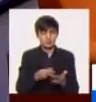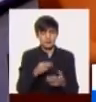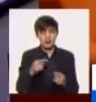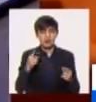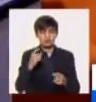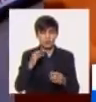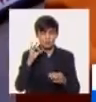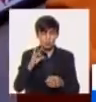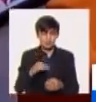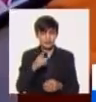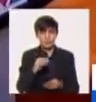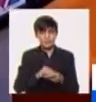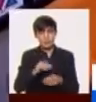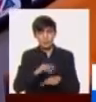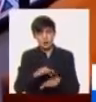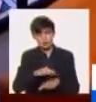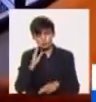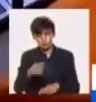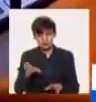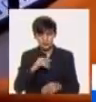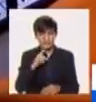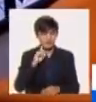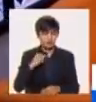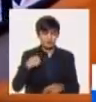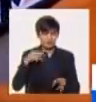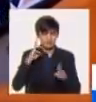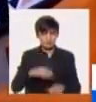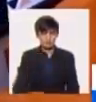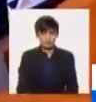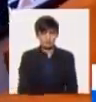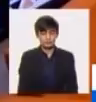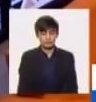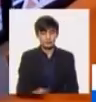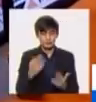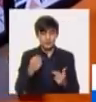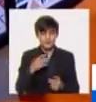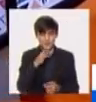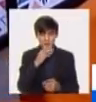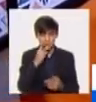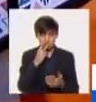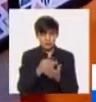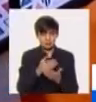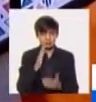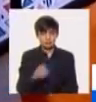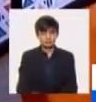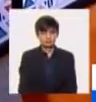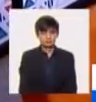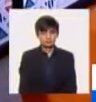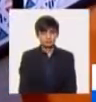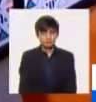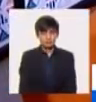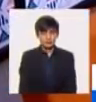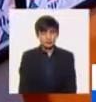100% нельзя, заболеет повторно или нет, пока мы не знаем этого? Да, это время покажет.